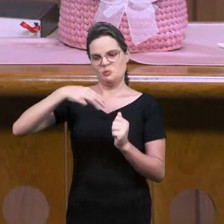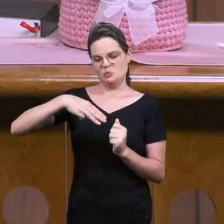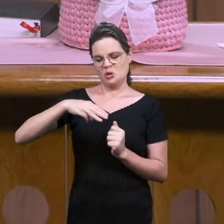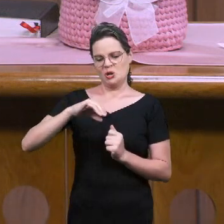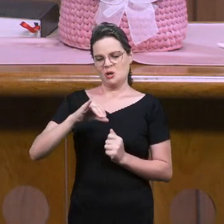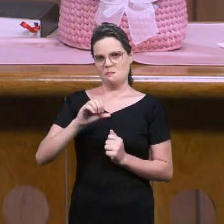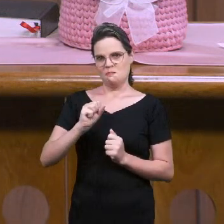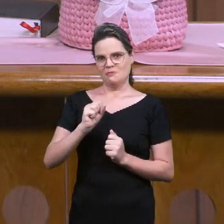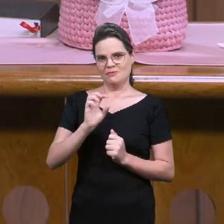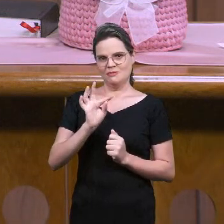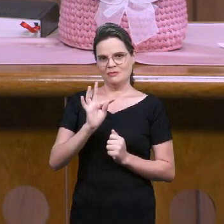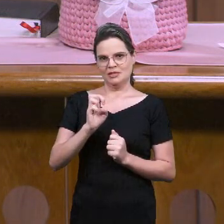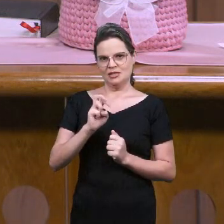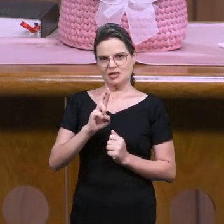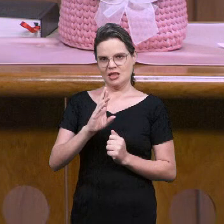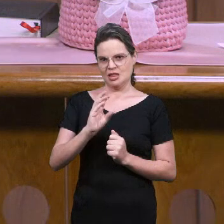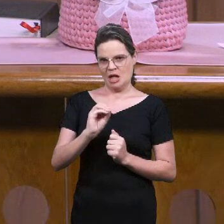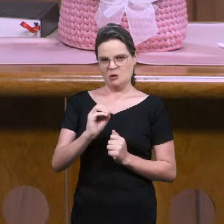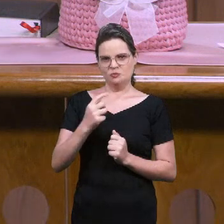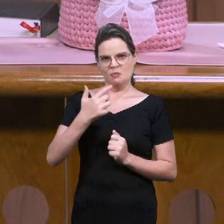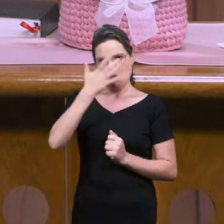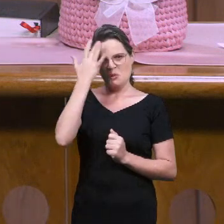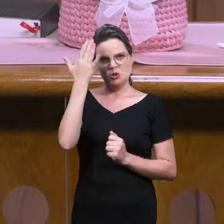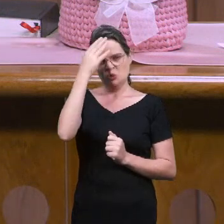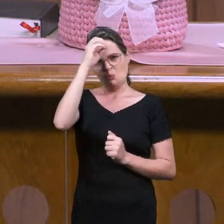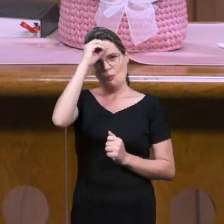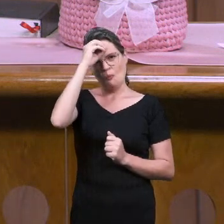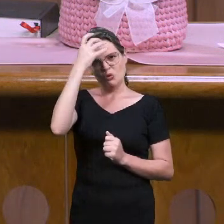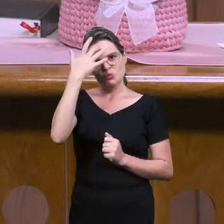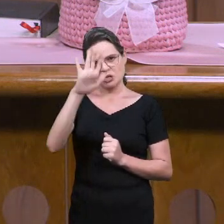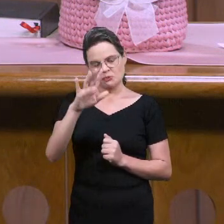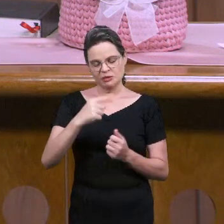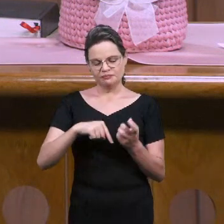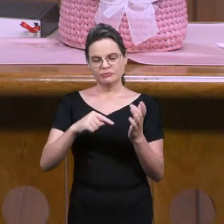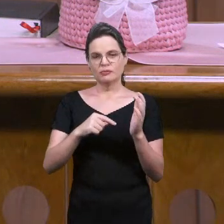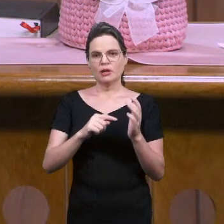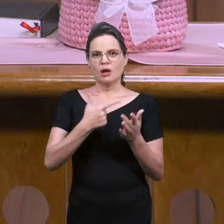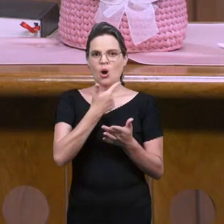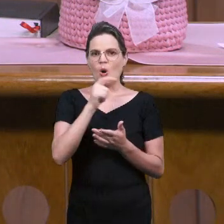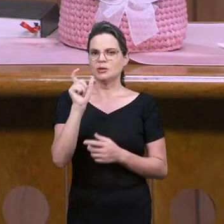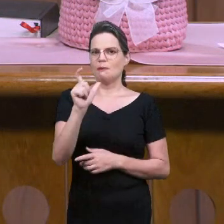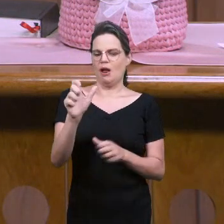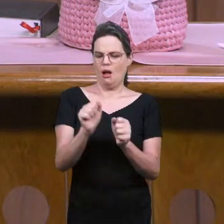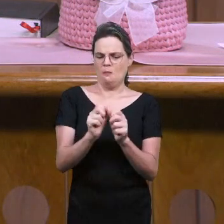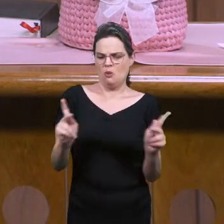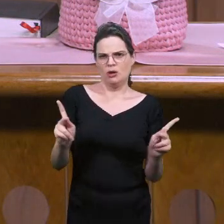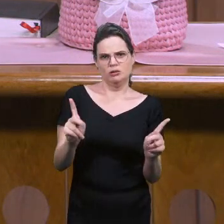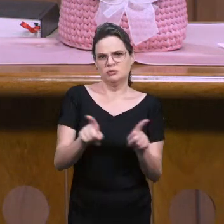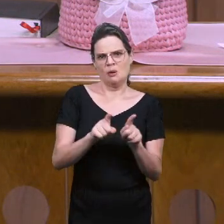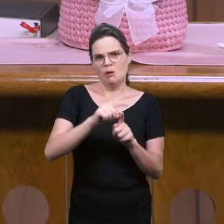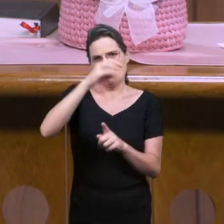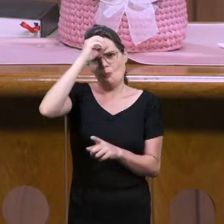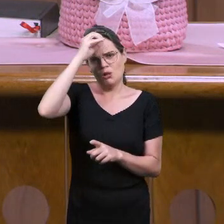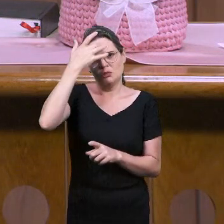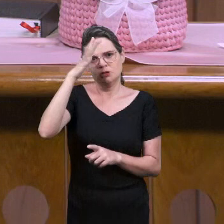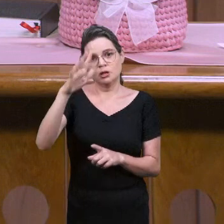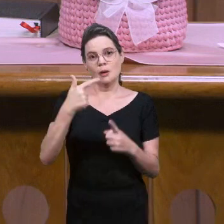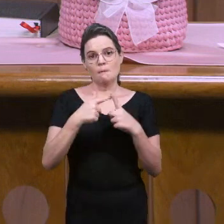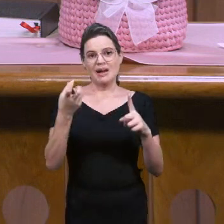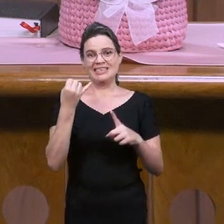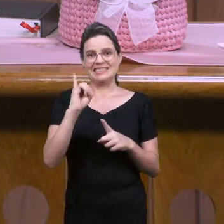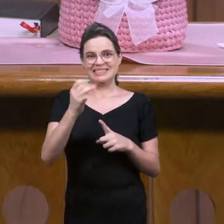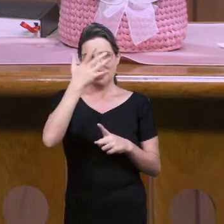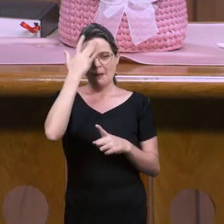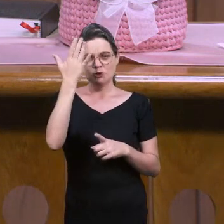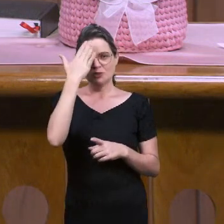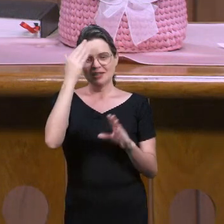Les enseignements, l'Apocalypse, que le monde que nous vivons, les mystères. L'homme sans les mystères, il n'arrive pas au projet